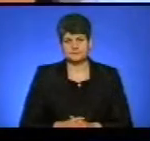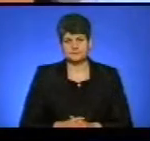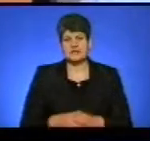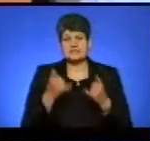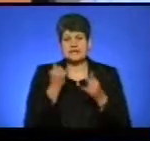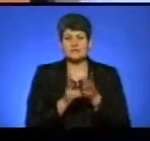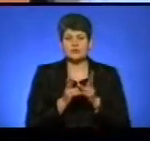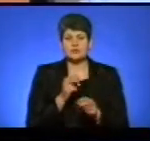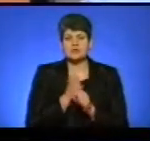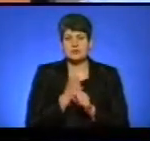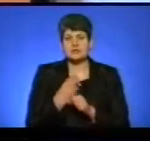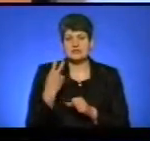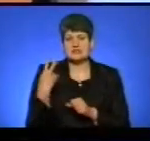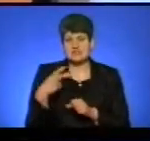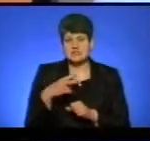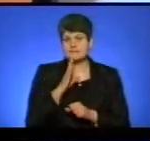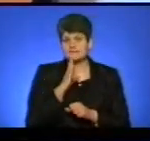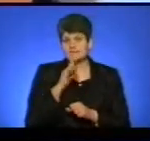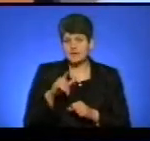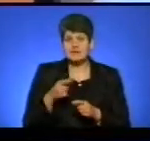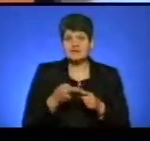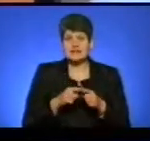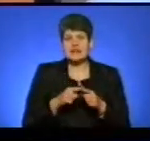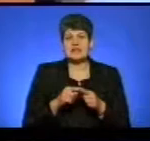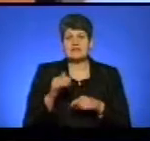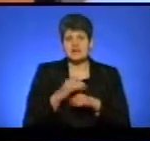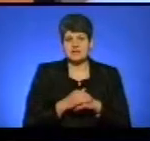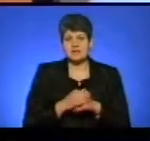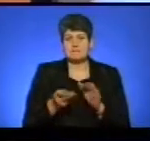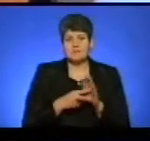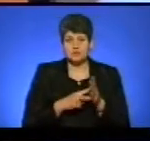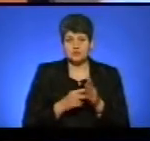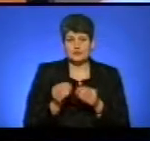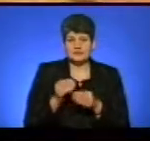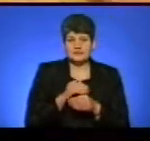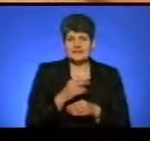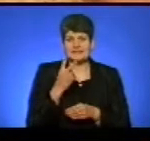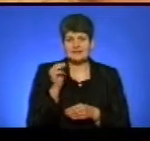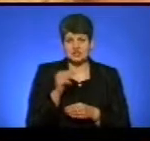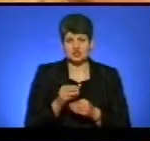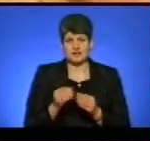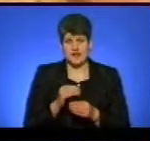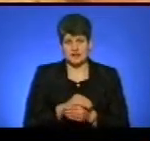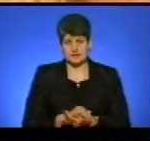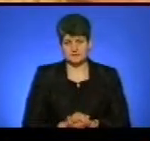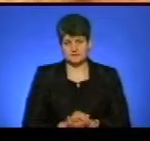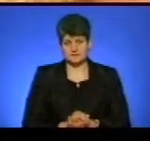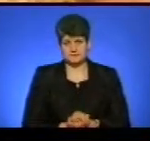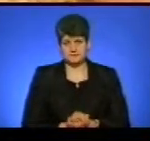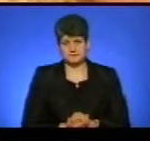на кухні працює 20 волонтерів. За цей вечір вони планують наліпити понад 2000 вареників.